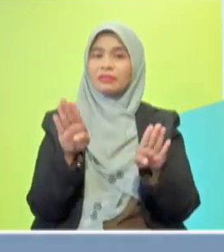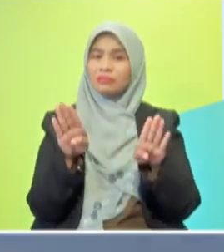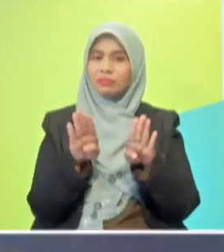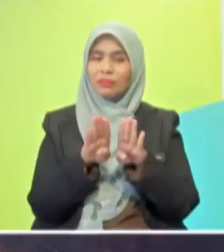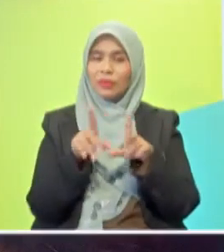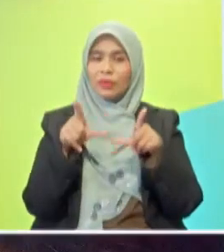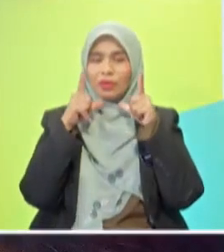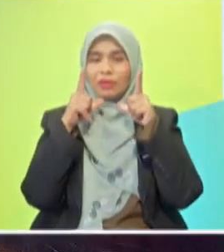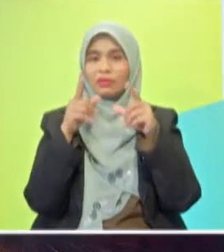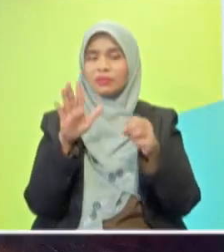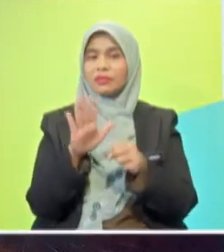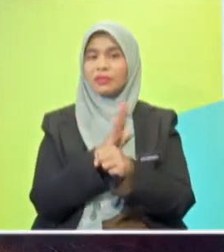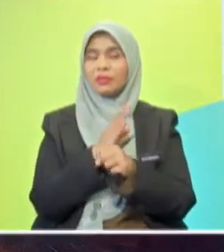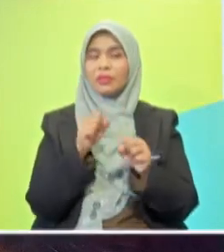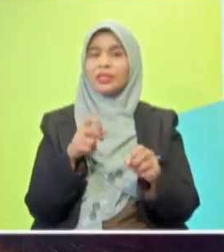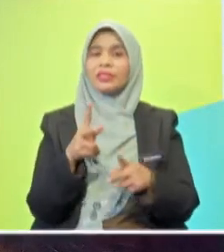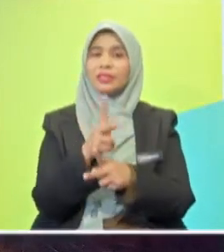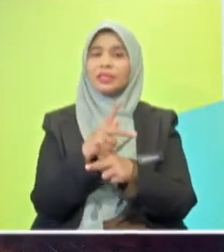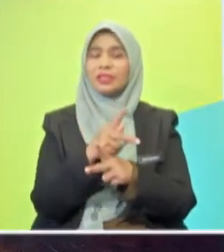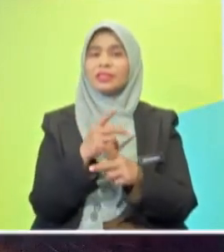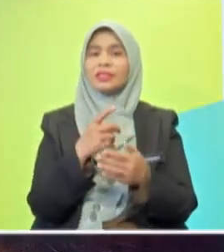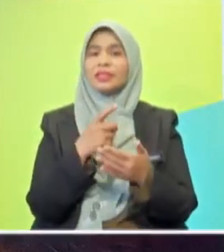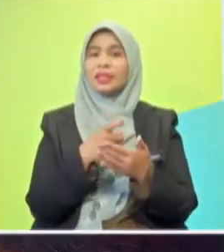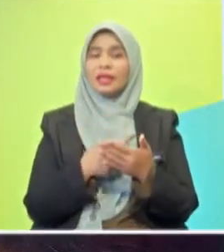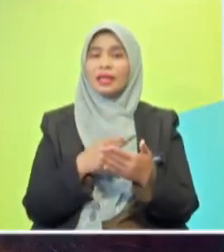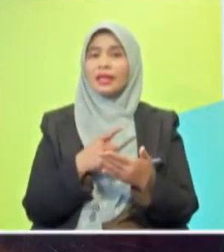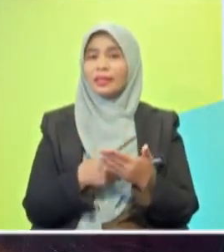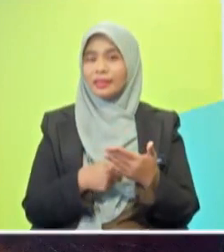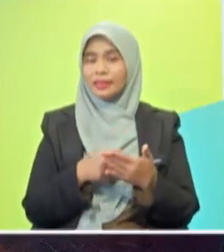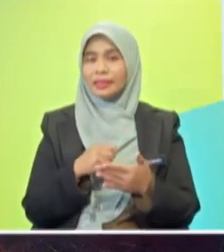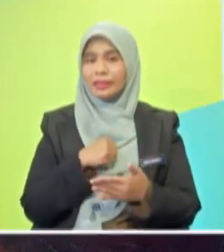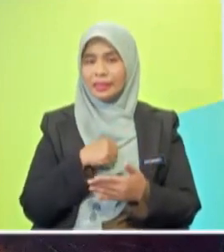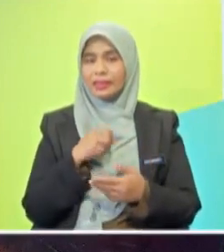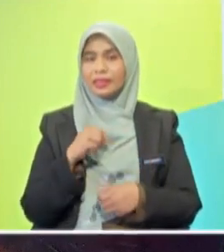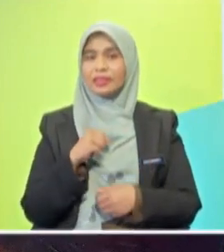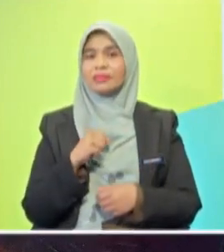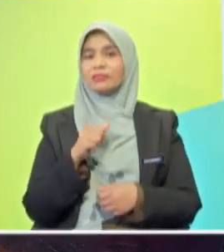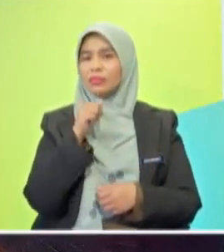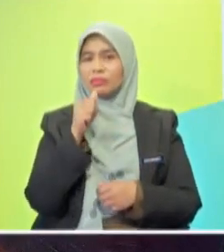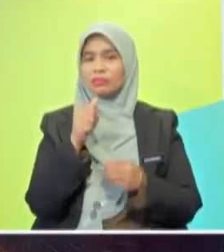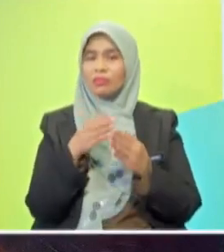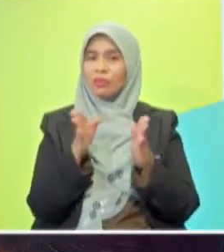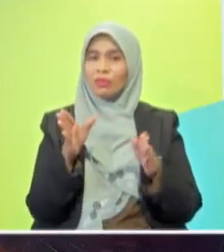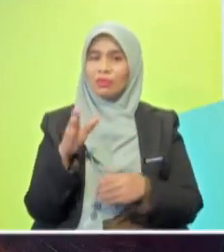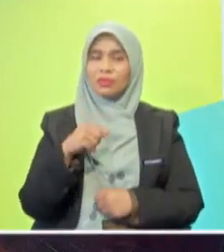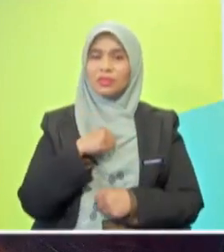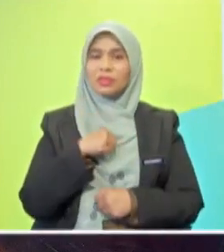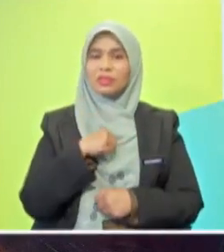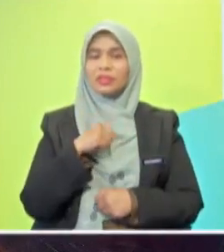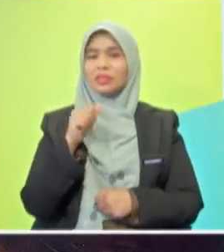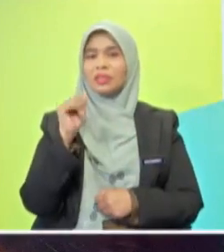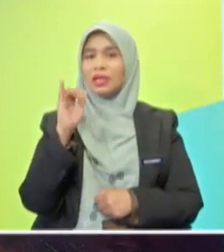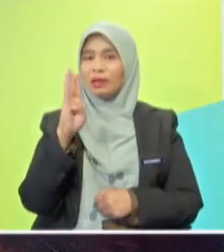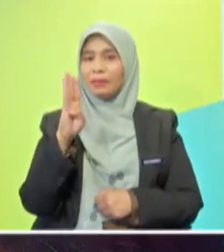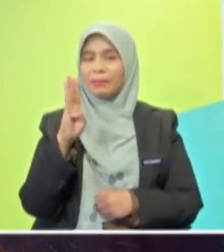Islam ini, boleh menjaga maruah kita daripada kita membuka sendiri aib kita dari